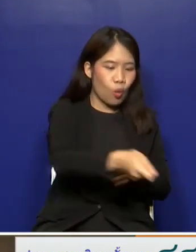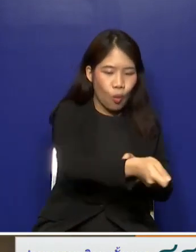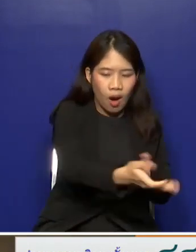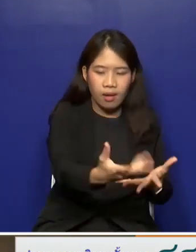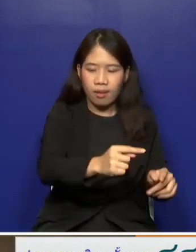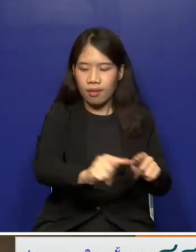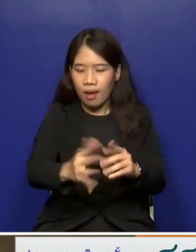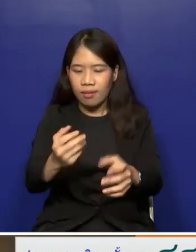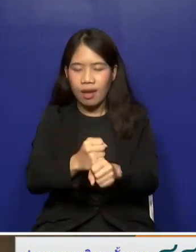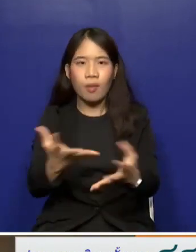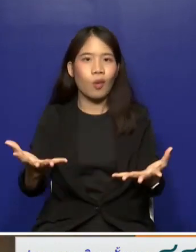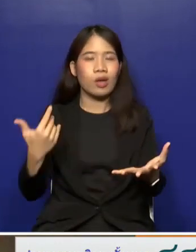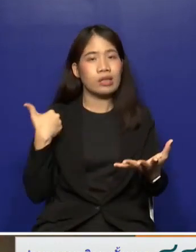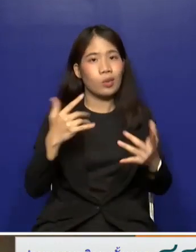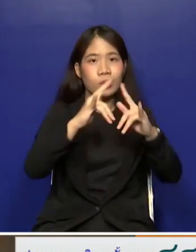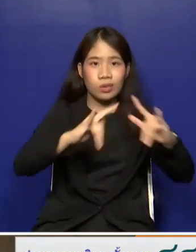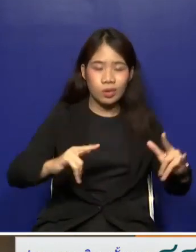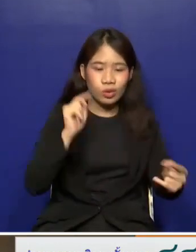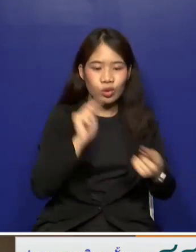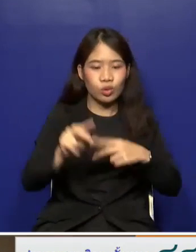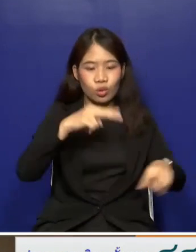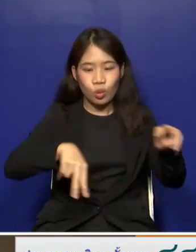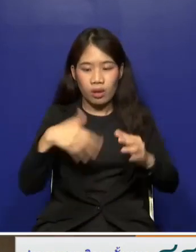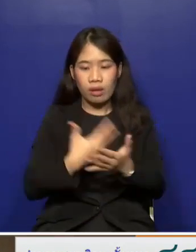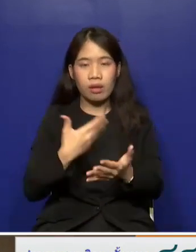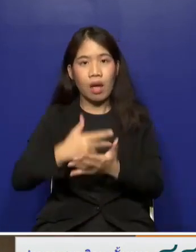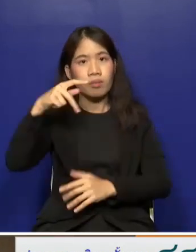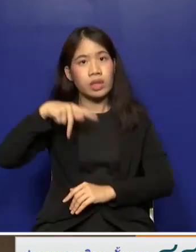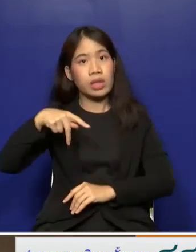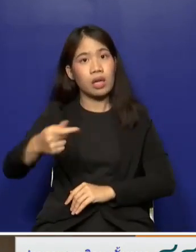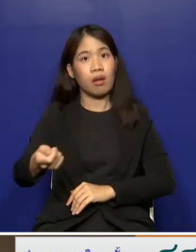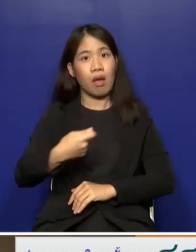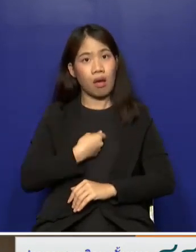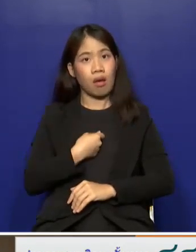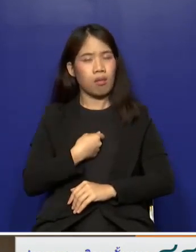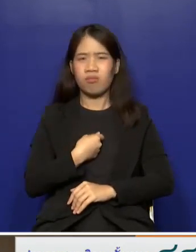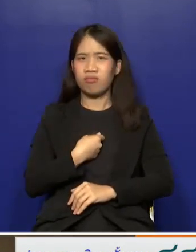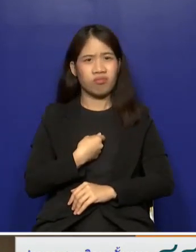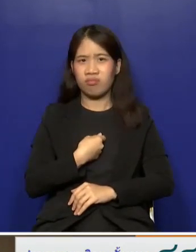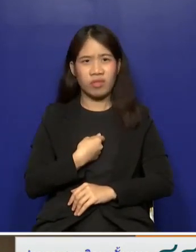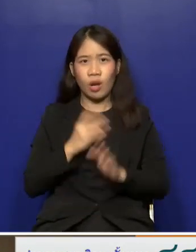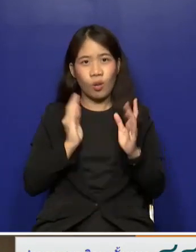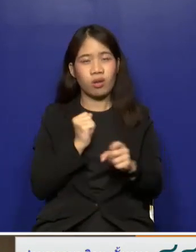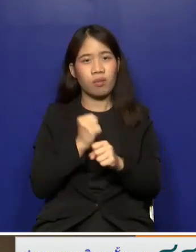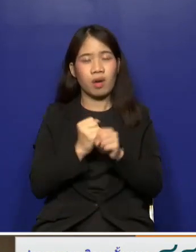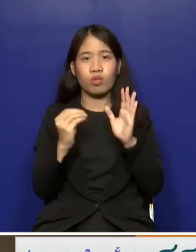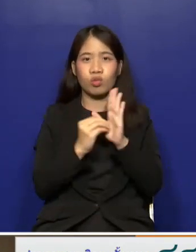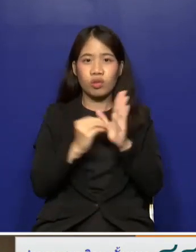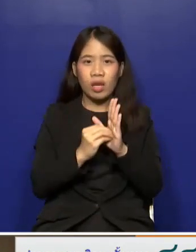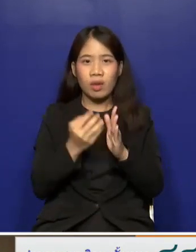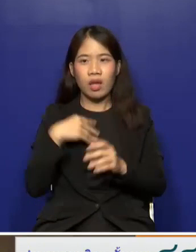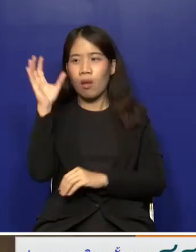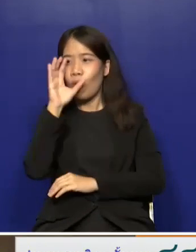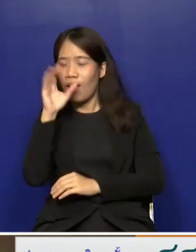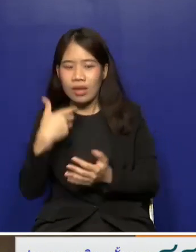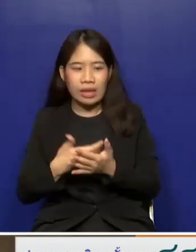ทไปลงพืนที่ตามเต้ตามจุดตรวดมีเงินขวักำลงใจหมดแต่พนักงานกุเทพหานครที่ไปประจำอยู่จดต่ๆยัมองหาเงิ